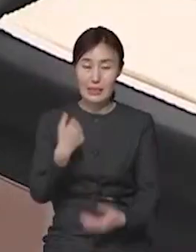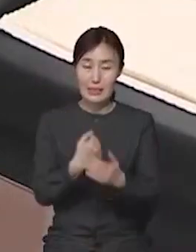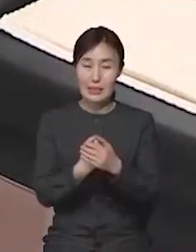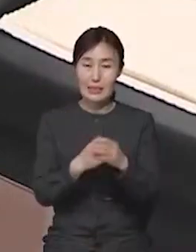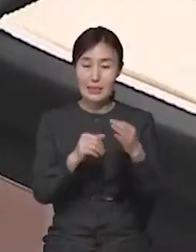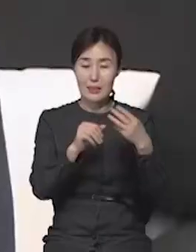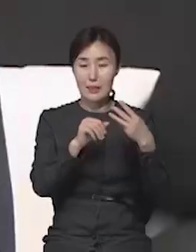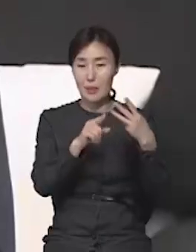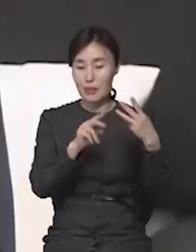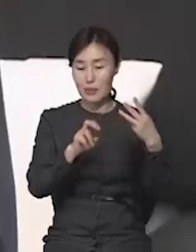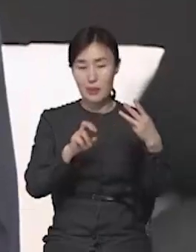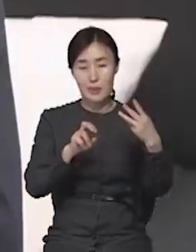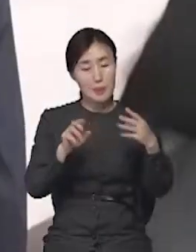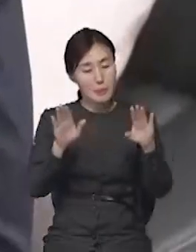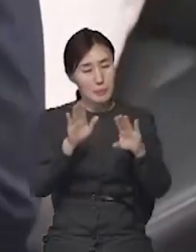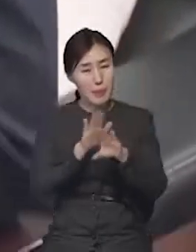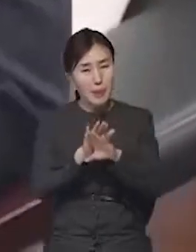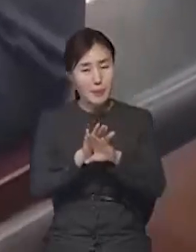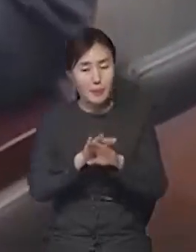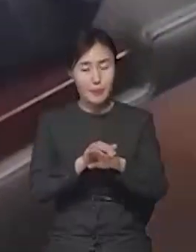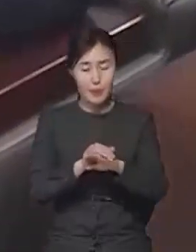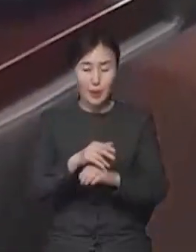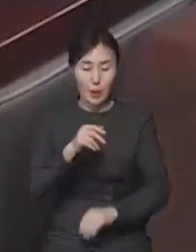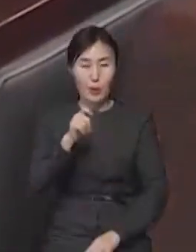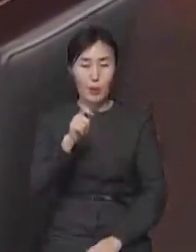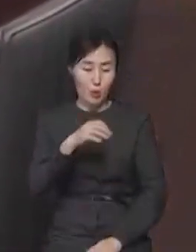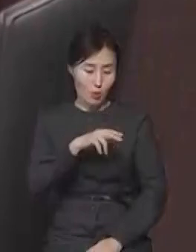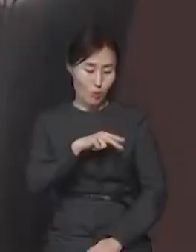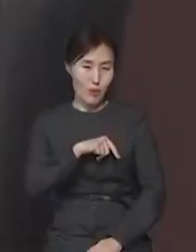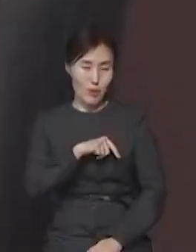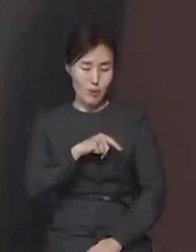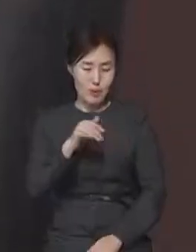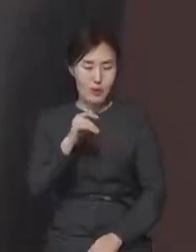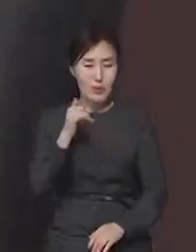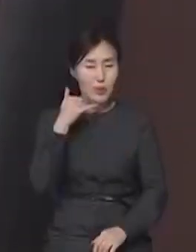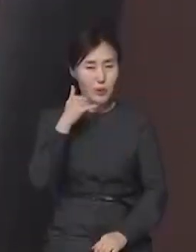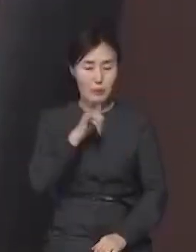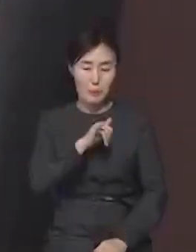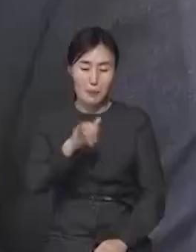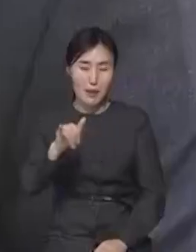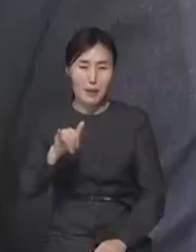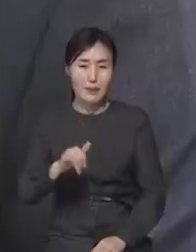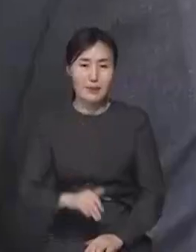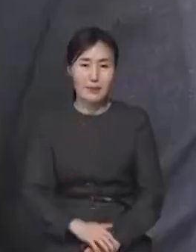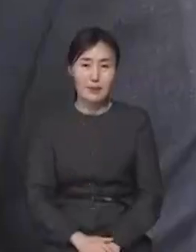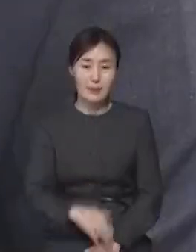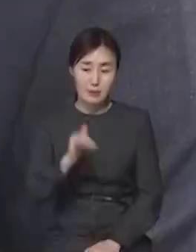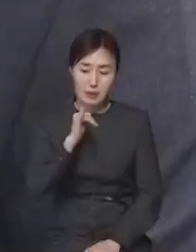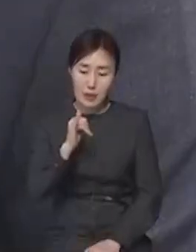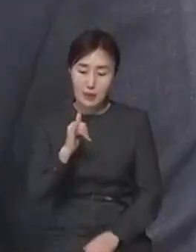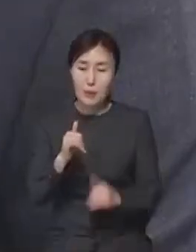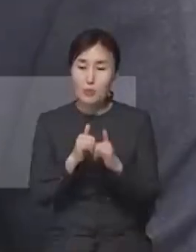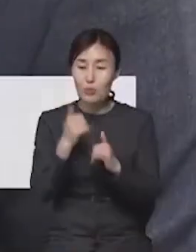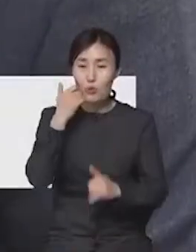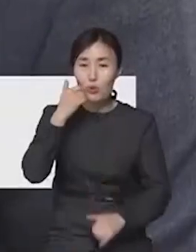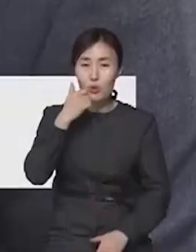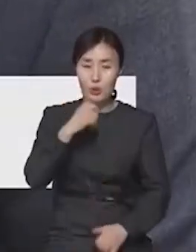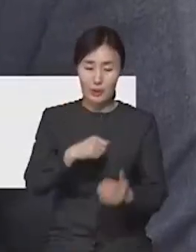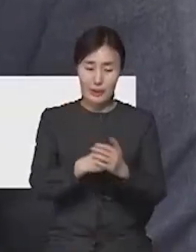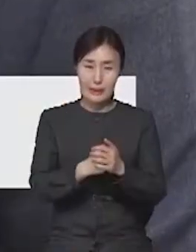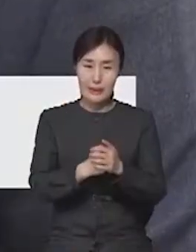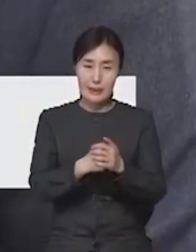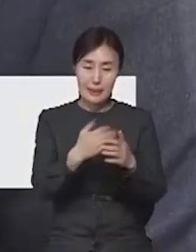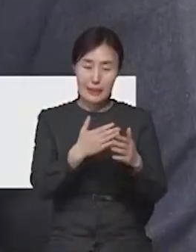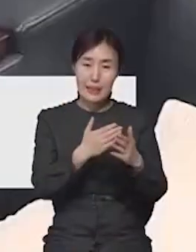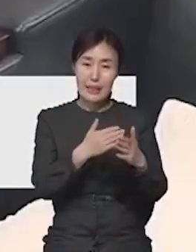지난 21밤 10시쯤 목포시 이후에 고경욱 의원에게 한 통에 전화가 걸려왔습니다 전화를 건 사람은 고위원회